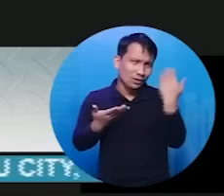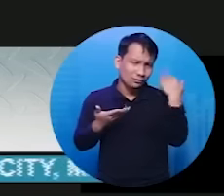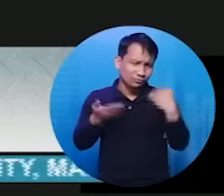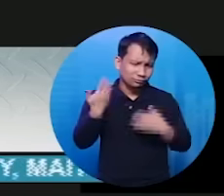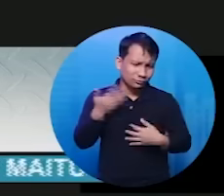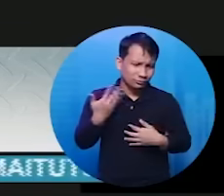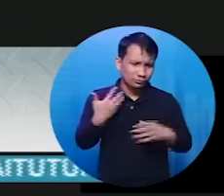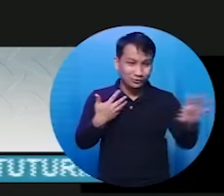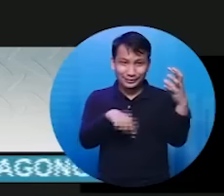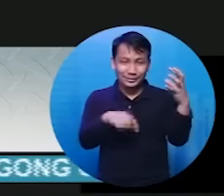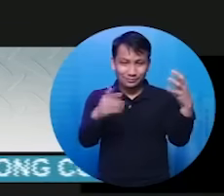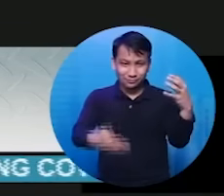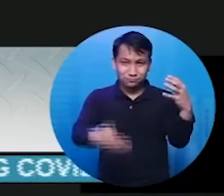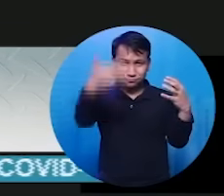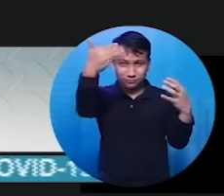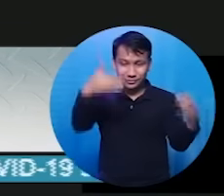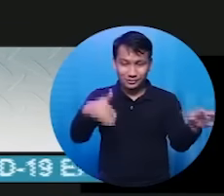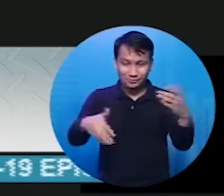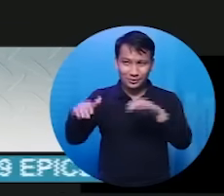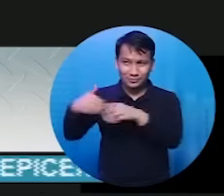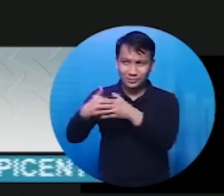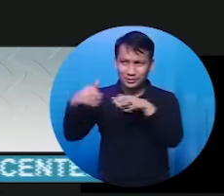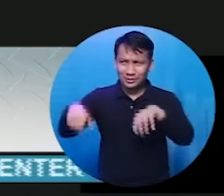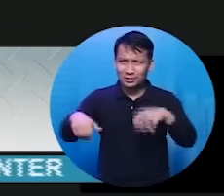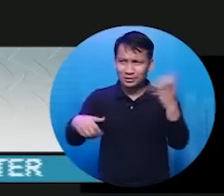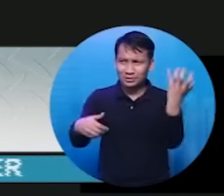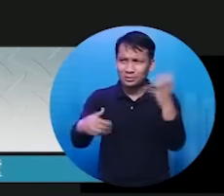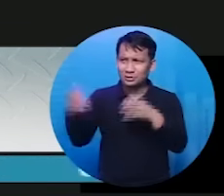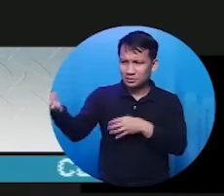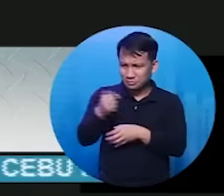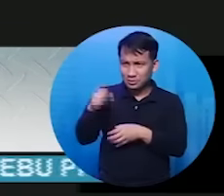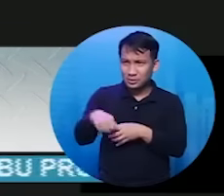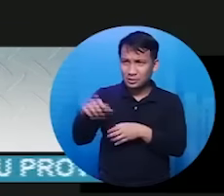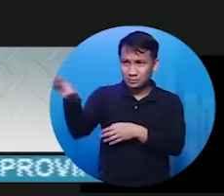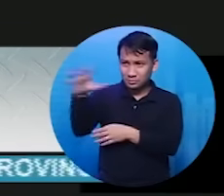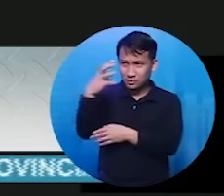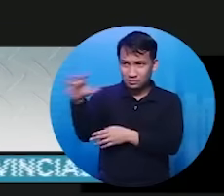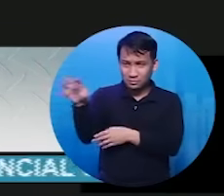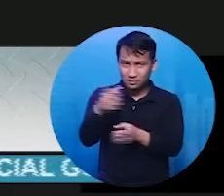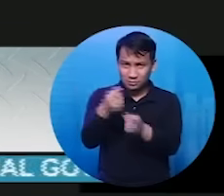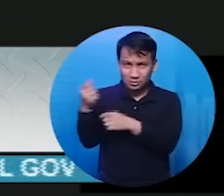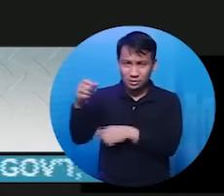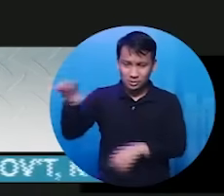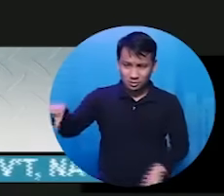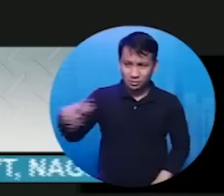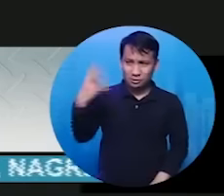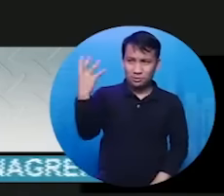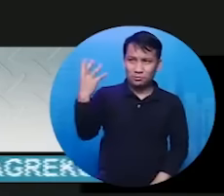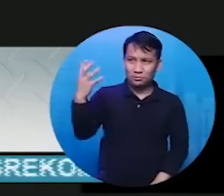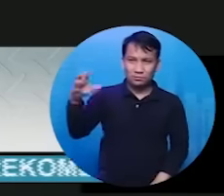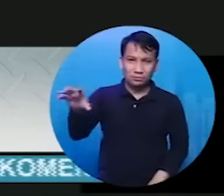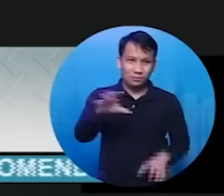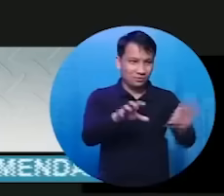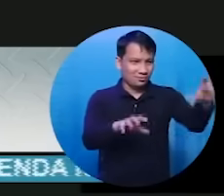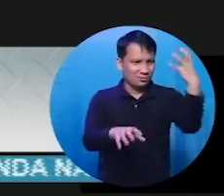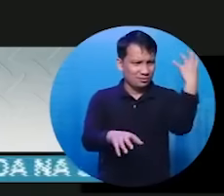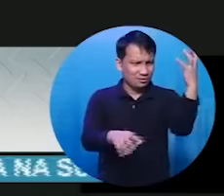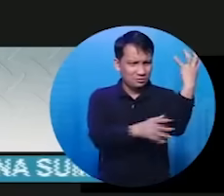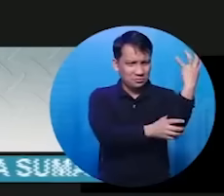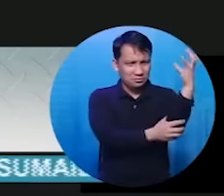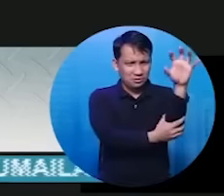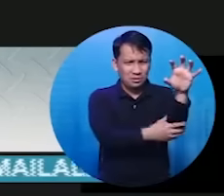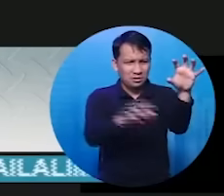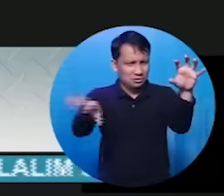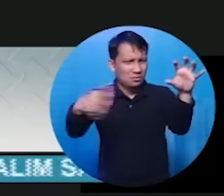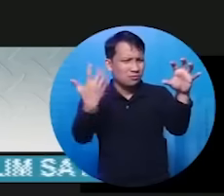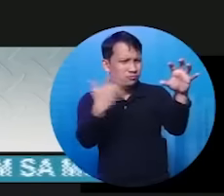yung electric fan po, nasa tabi ko po. Bale, kinuha niya yung electric fan, tinapat niya po sa... Bale, hindi ko na rin po matanda, maliit na